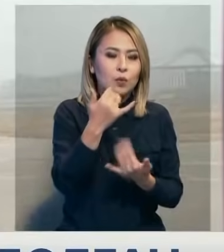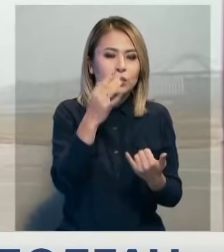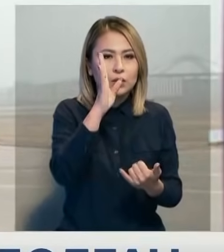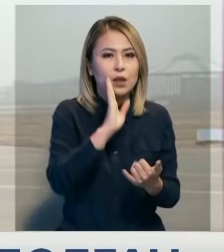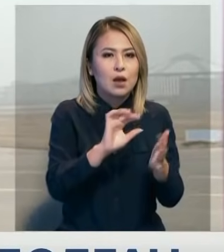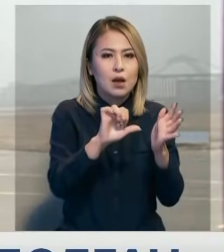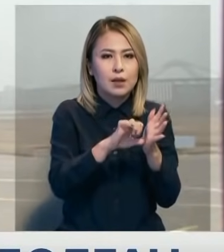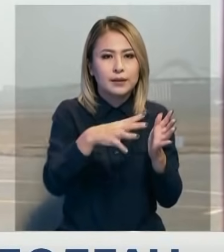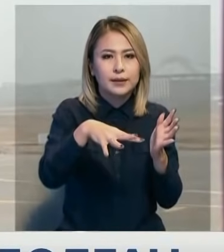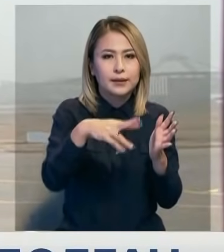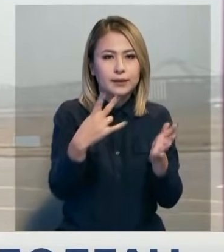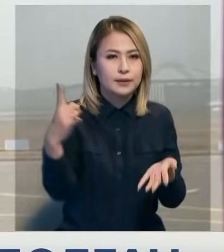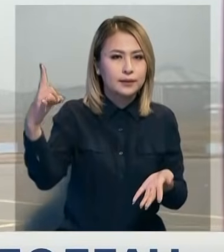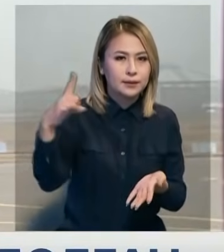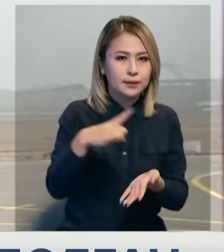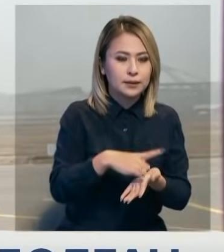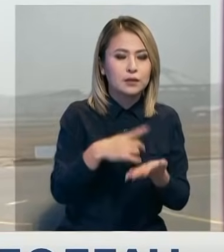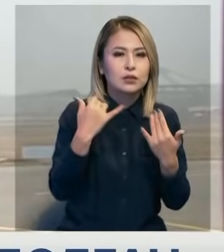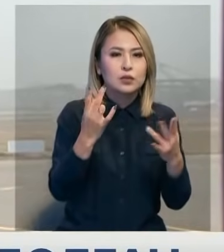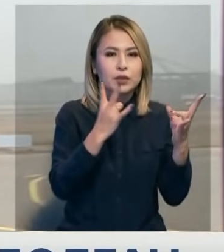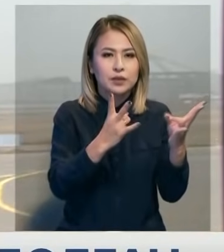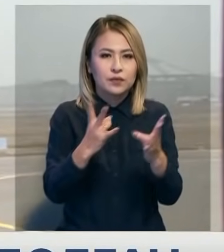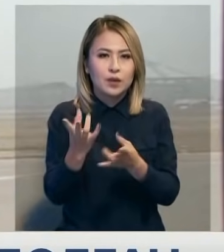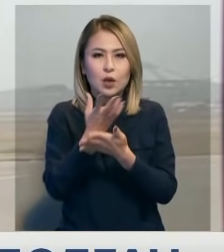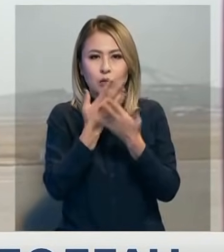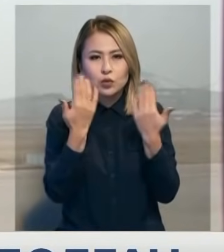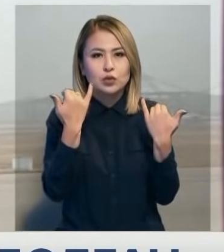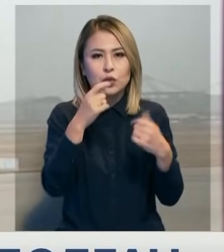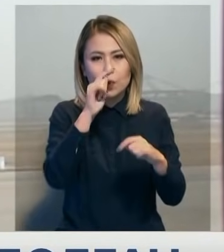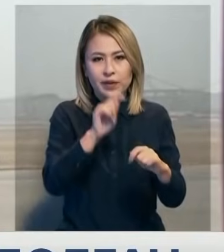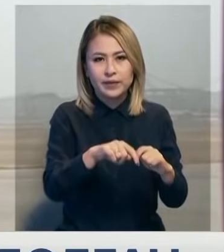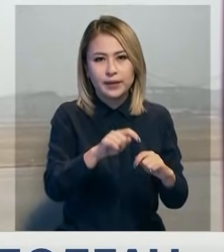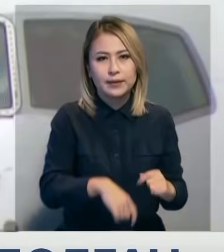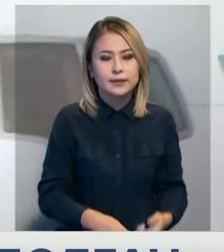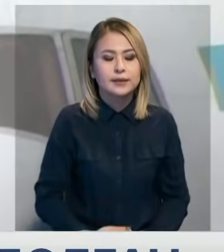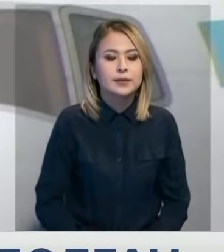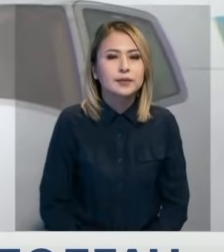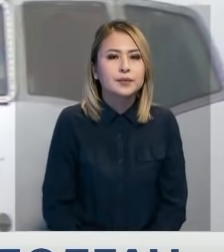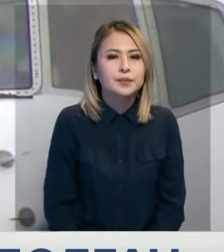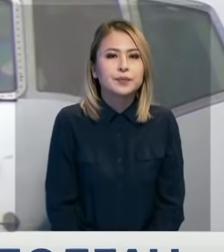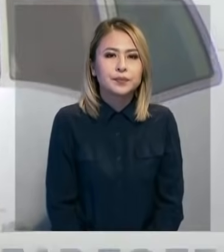сағат 6:42-де келіп қонды. Зардап шеккендер жоқ, қазір тергеу жүріп жатыр.